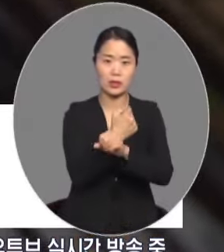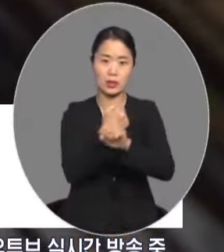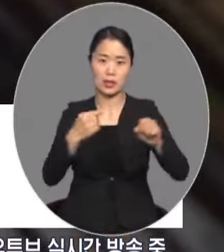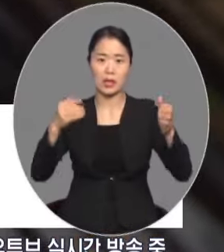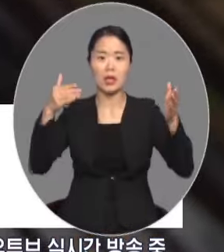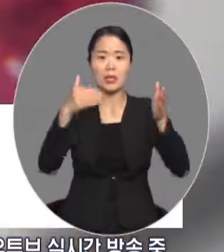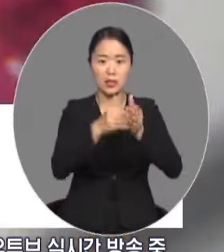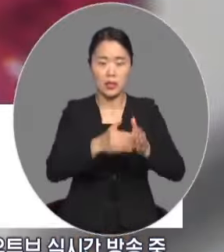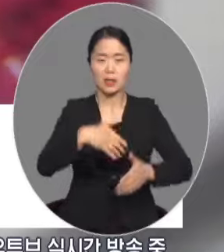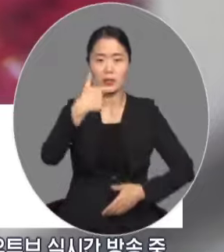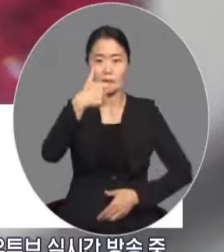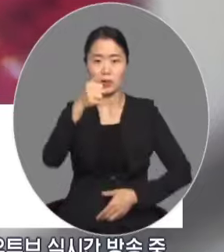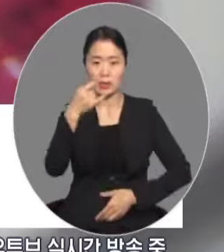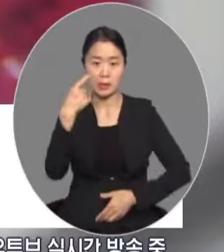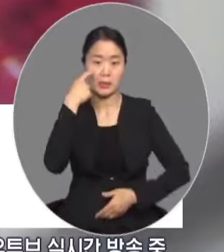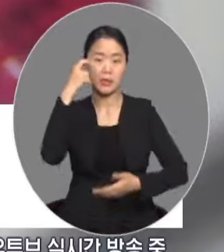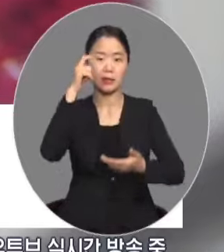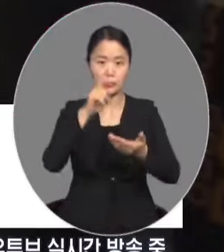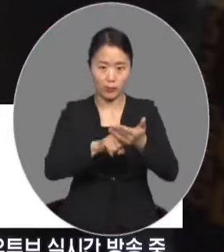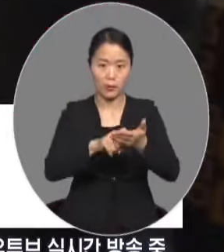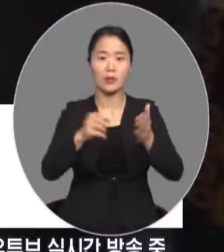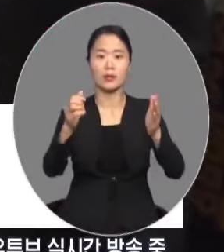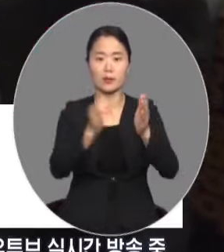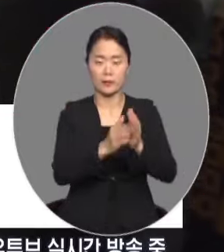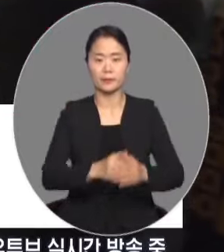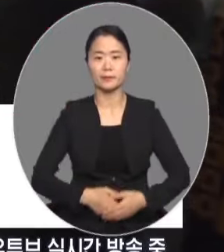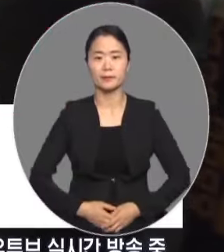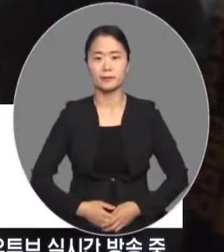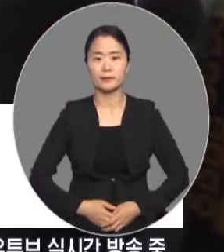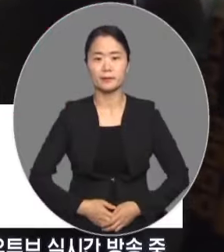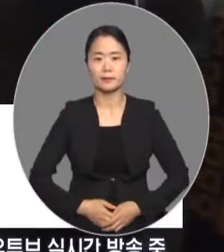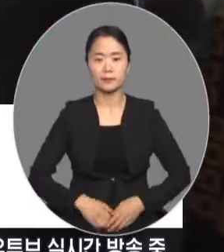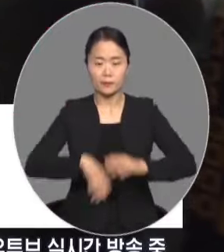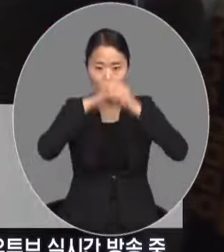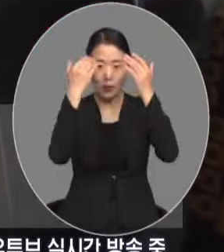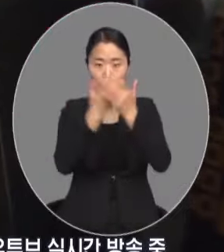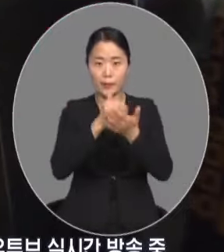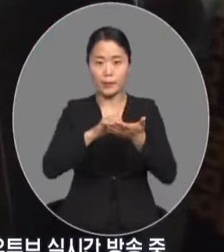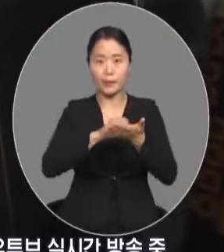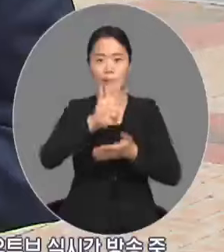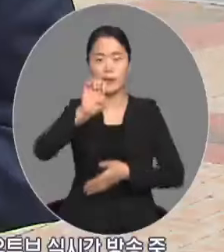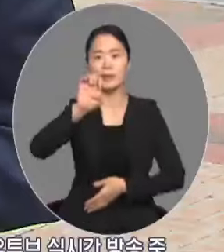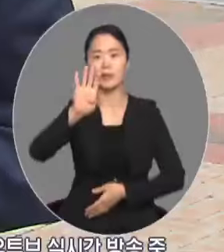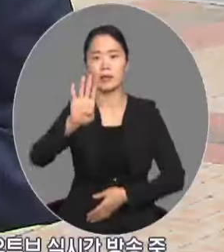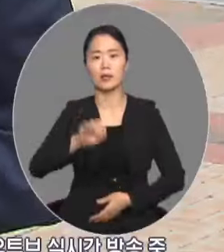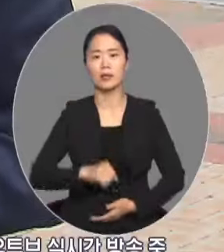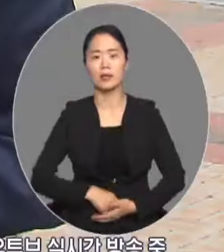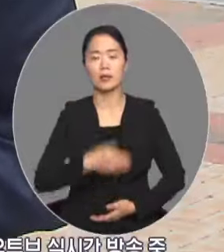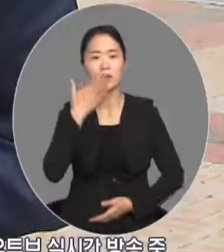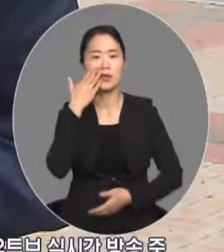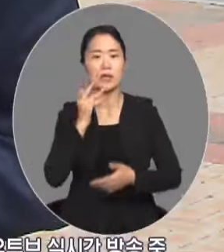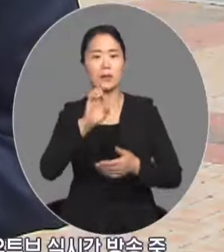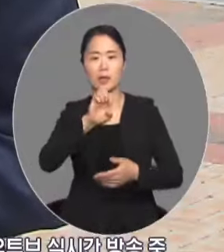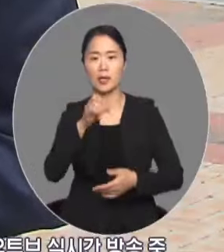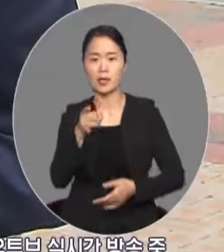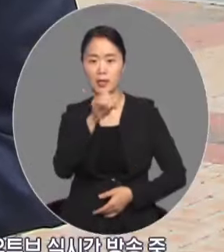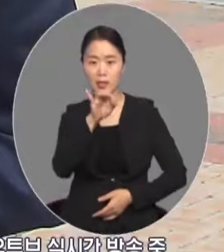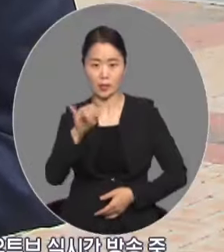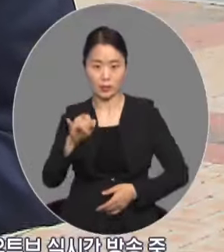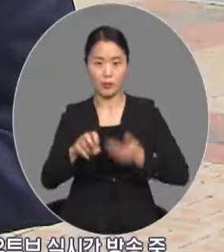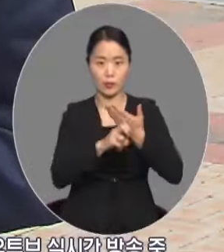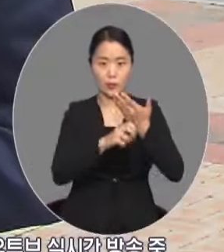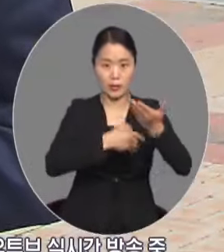여섯 차례 단속에서 적발된 울산페이 부정 유통 사례는 모두 44건 울산페이 부정 유통과